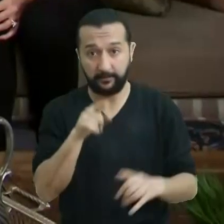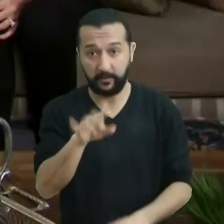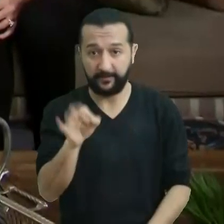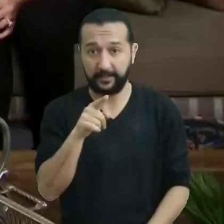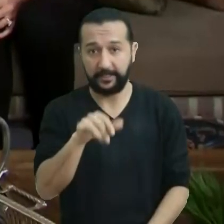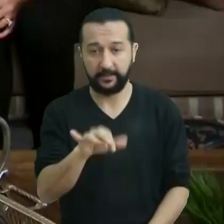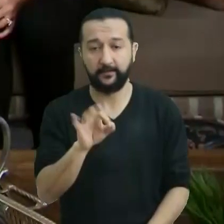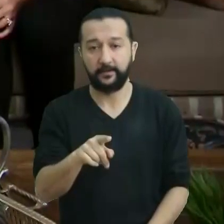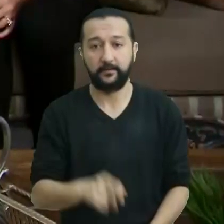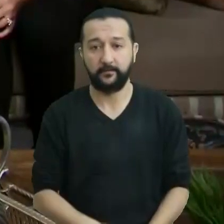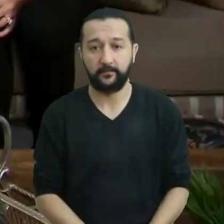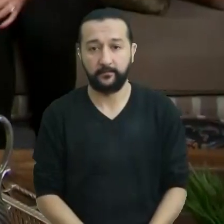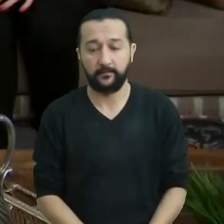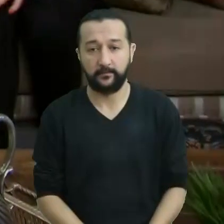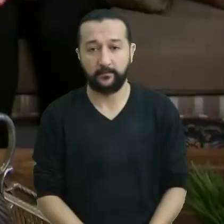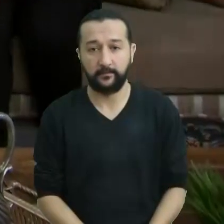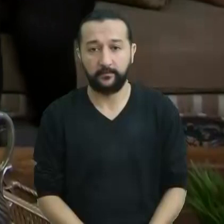He o.